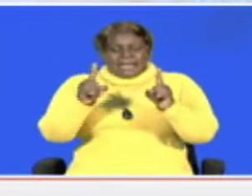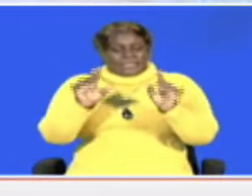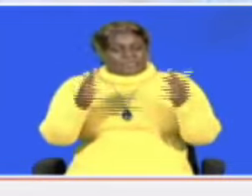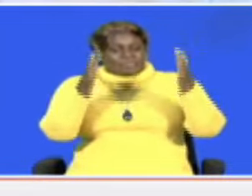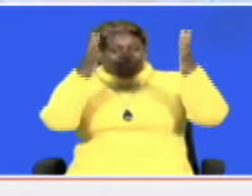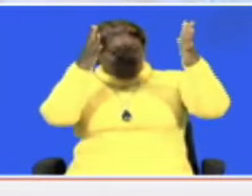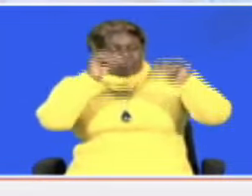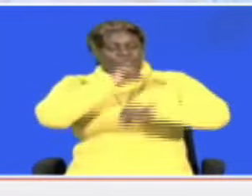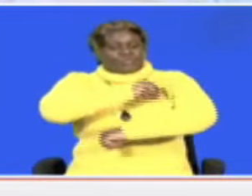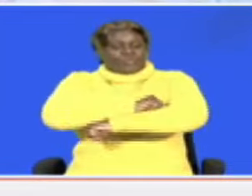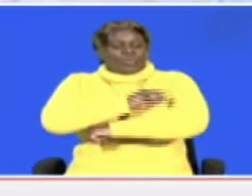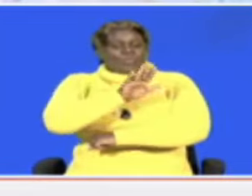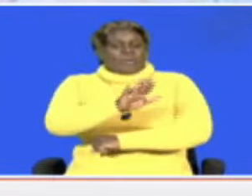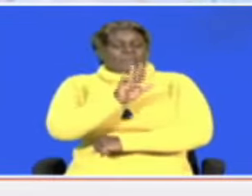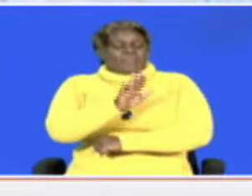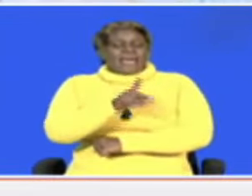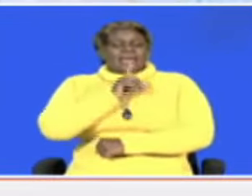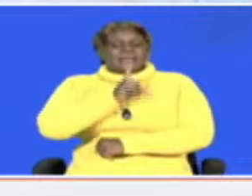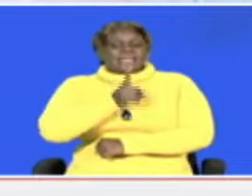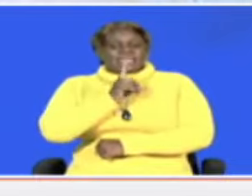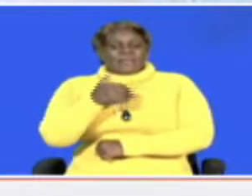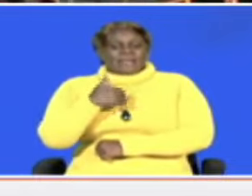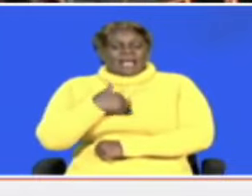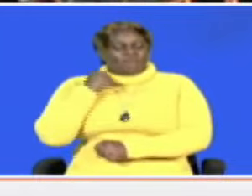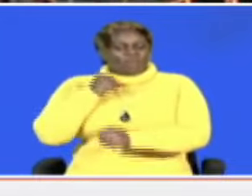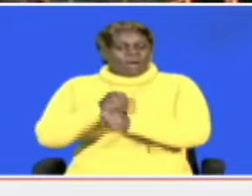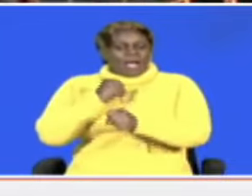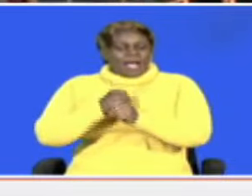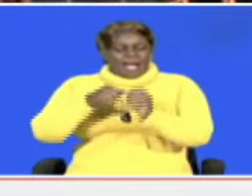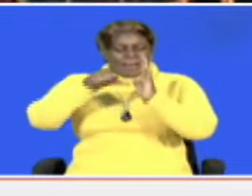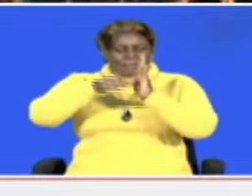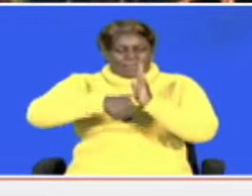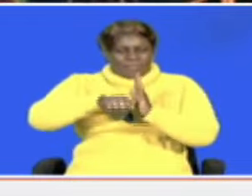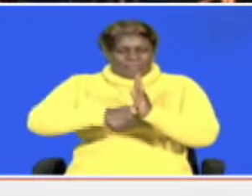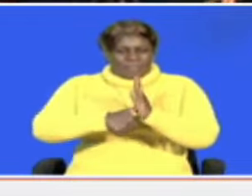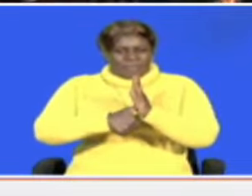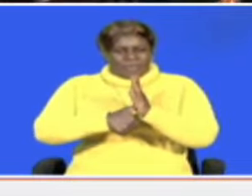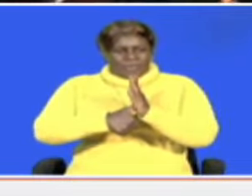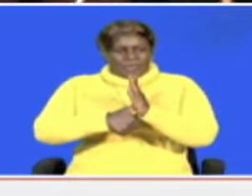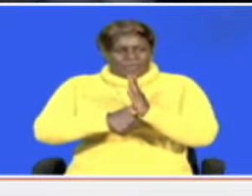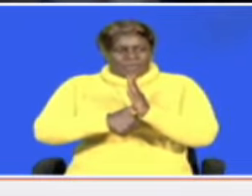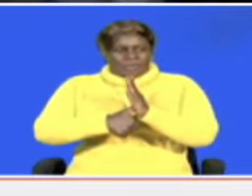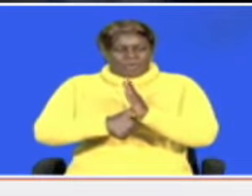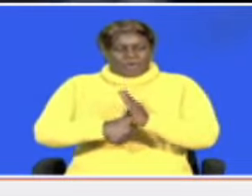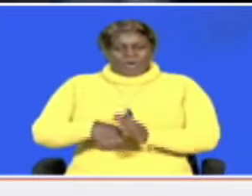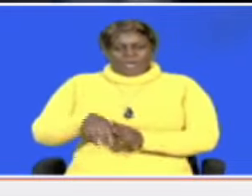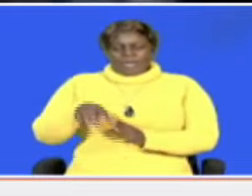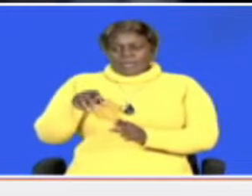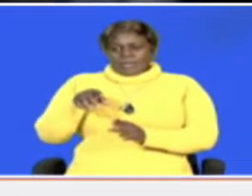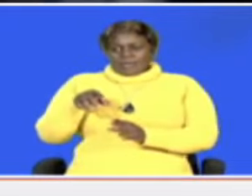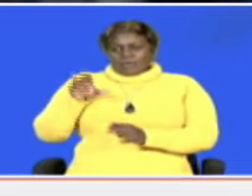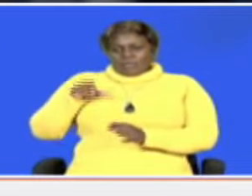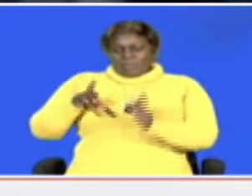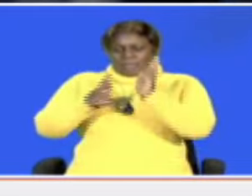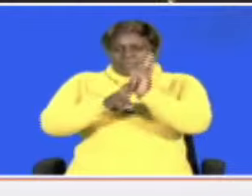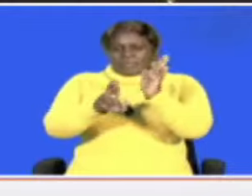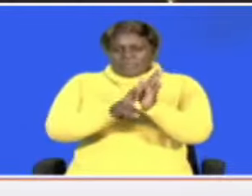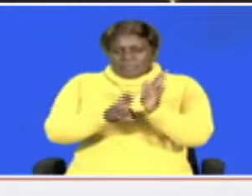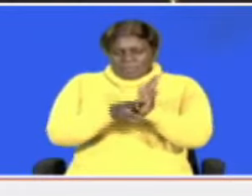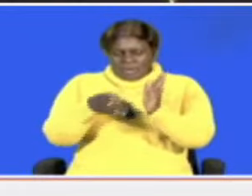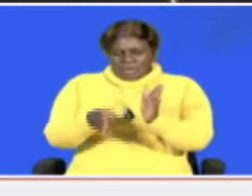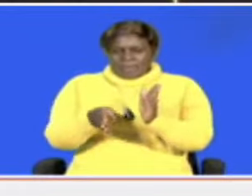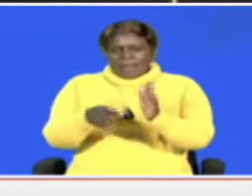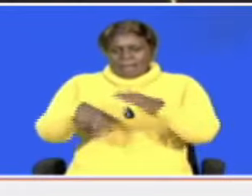anasifiwa shuleni kuwa na nidhamu na mchapakazi. Rasir Echesa, msimamizi wa kituo hapa